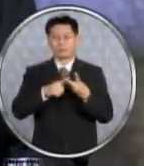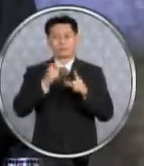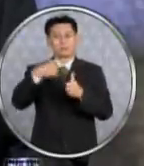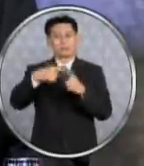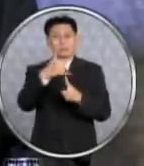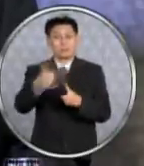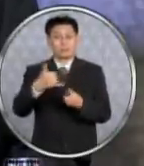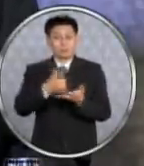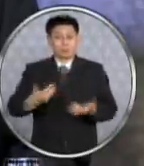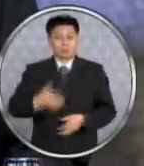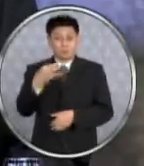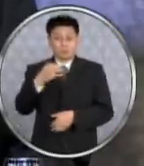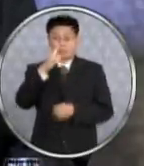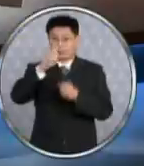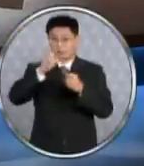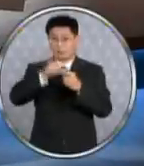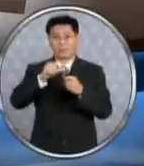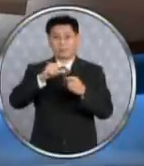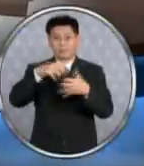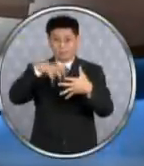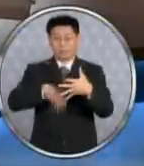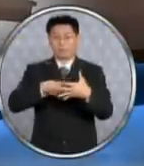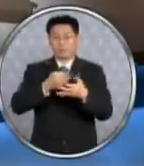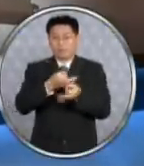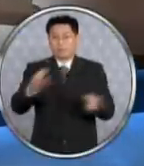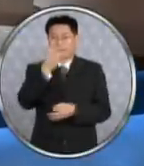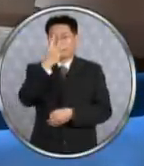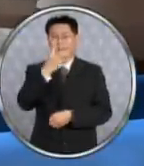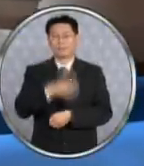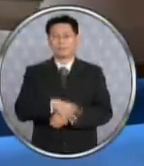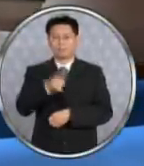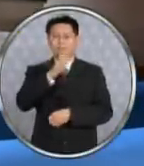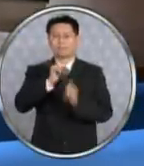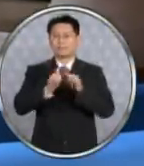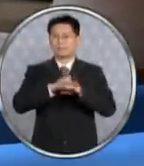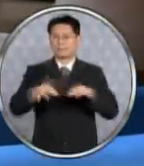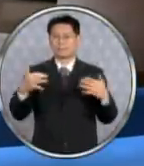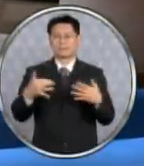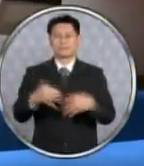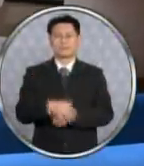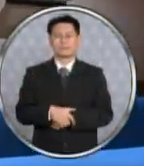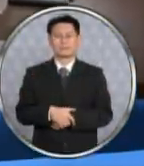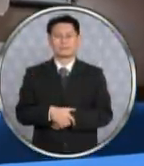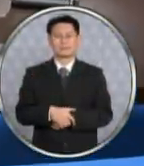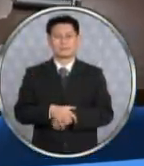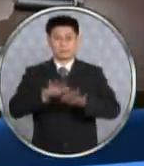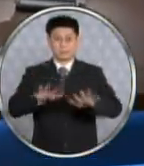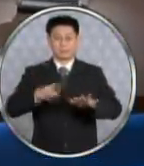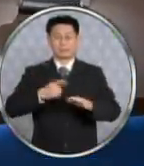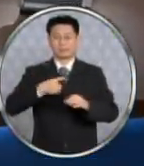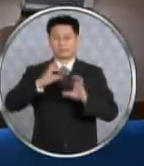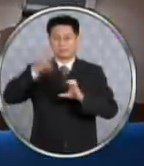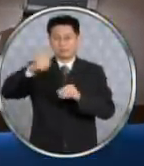的退休金15年内都会发不出来，这些都是社会安全的问题。所以在这次选